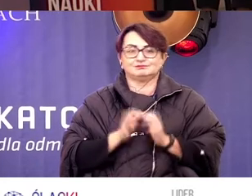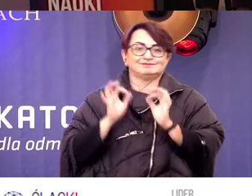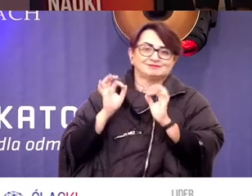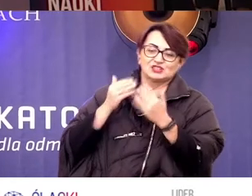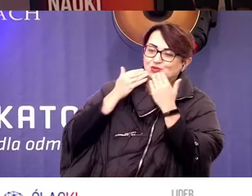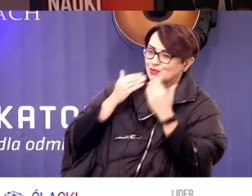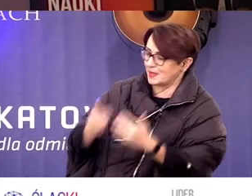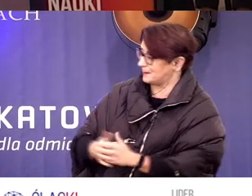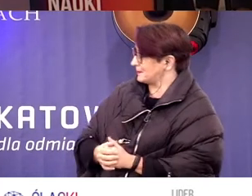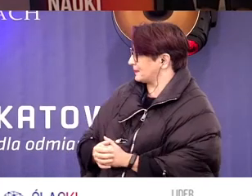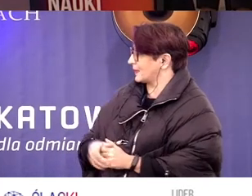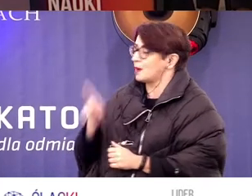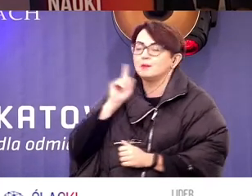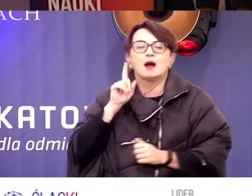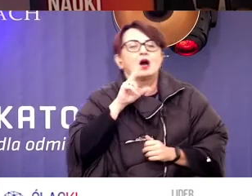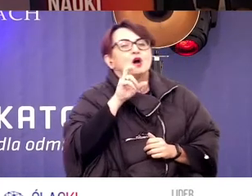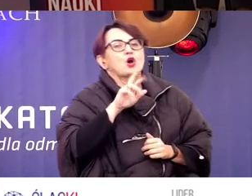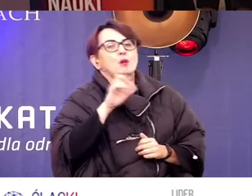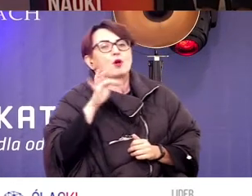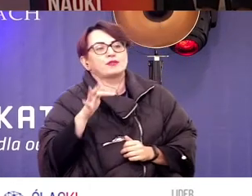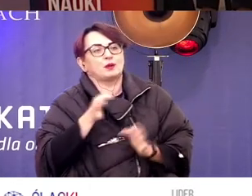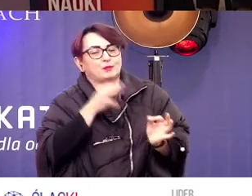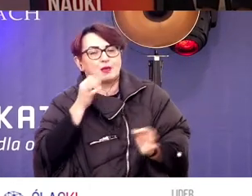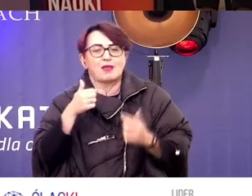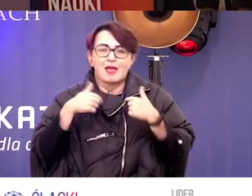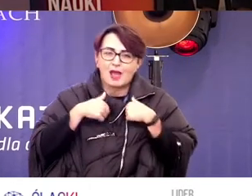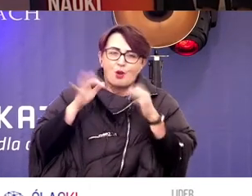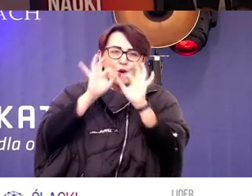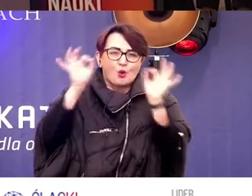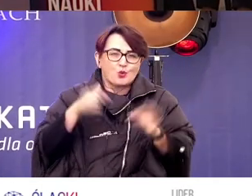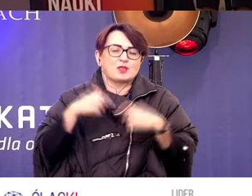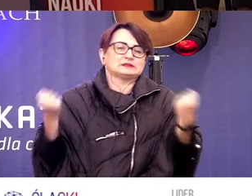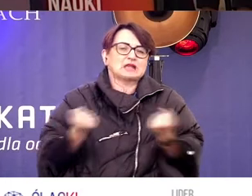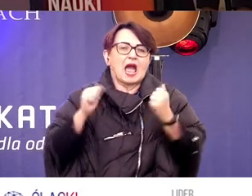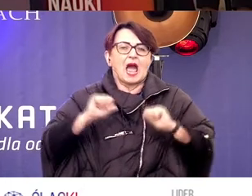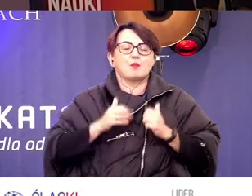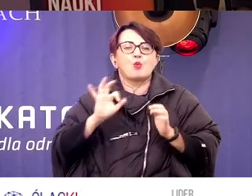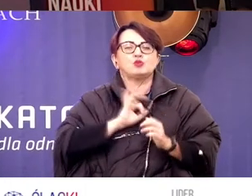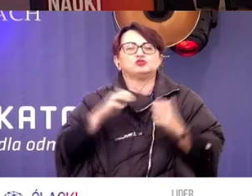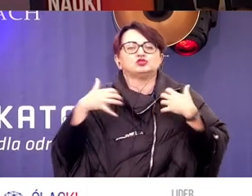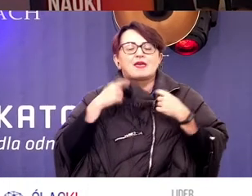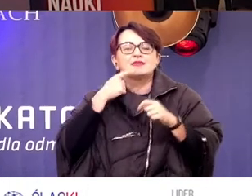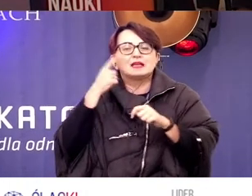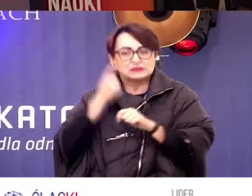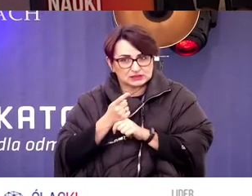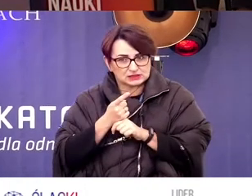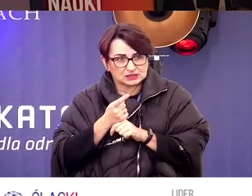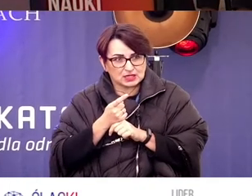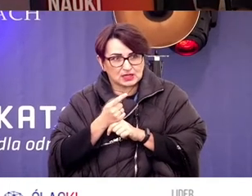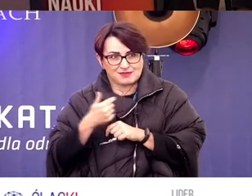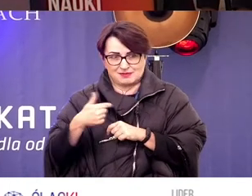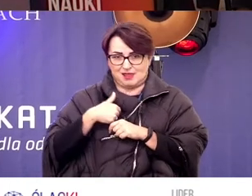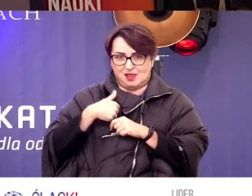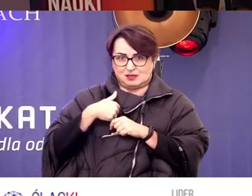Dziękuję bardzo i poproszę pana Adriana Chrobota. Ja generalnie staram się, aby w moim życiu decyzje, żebym